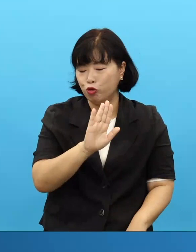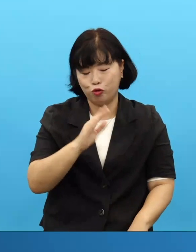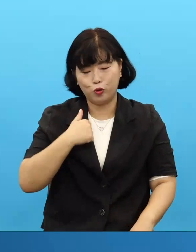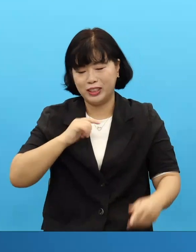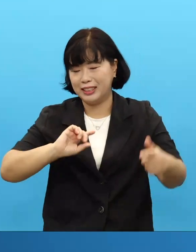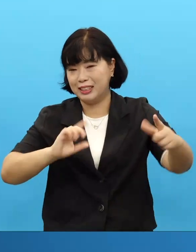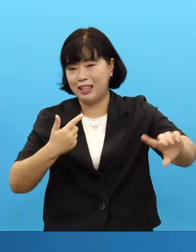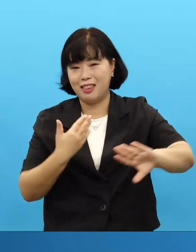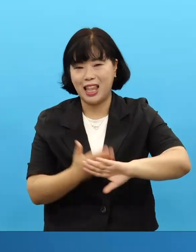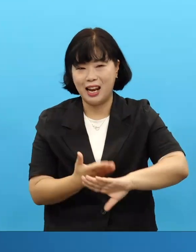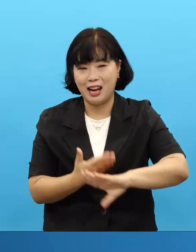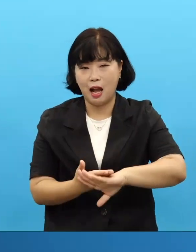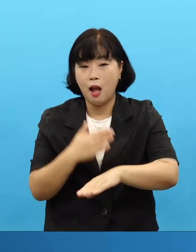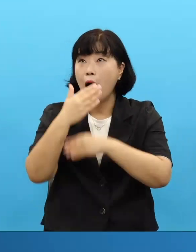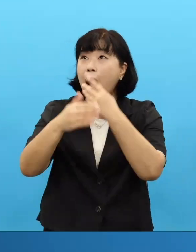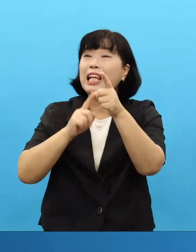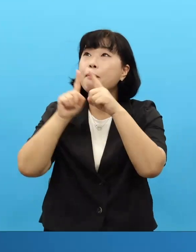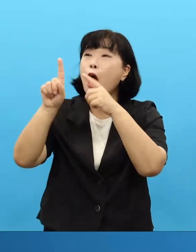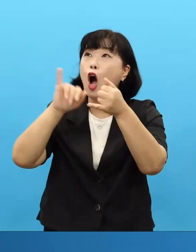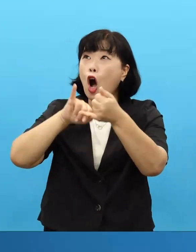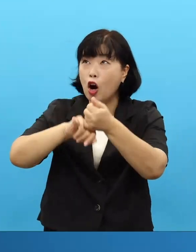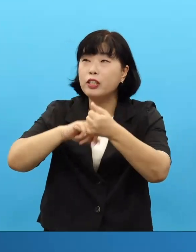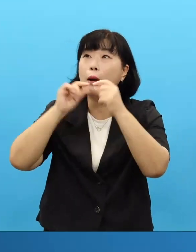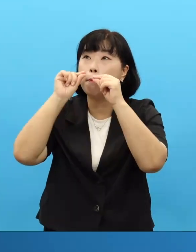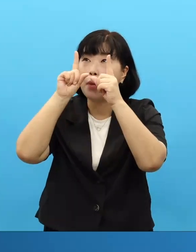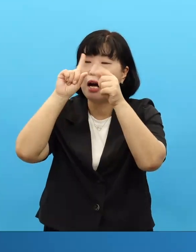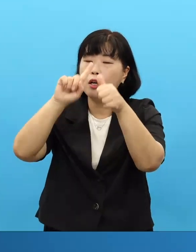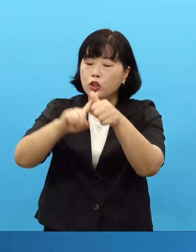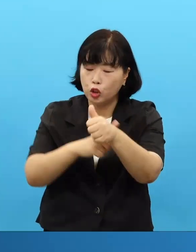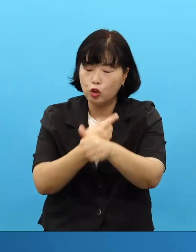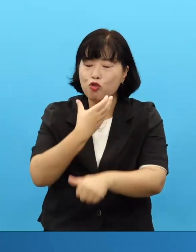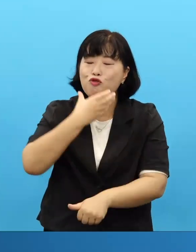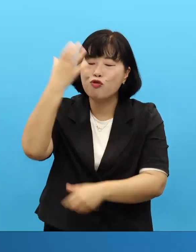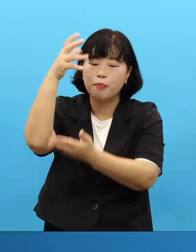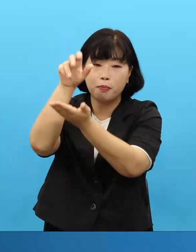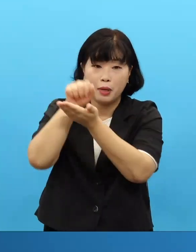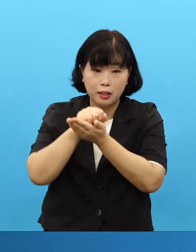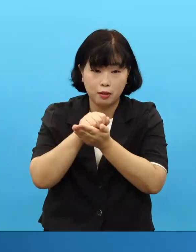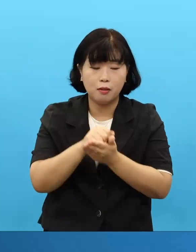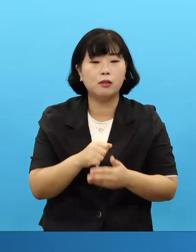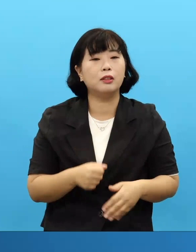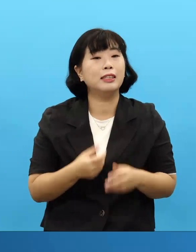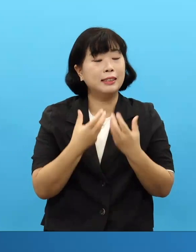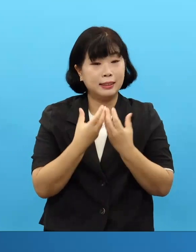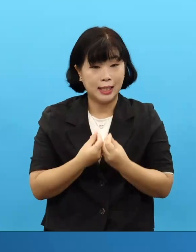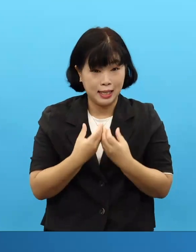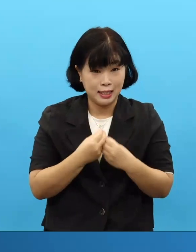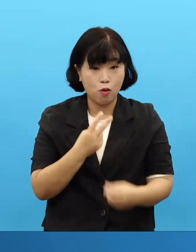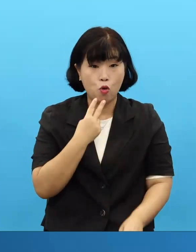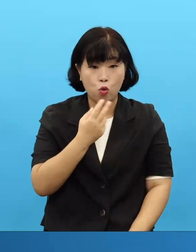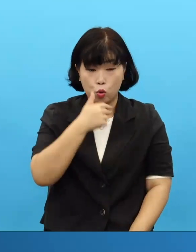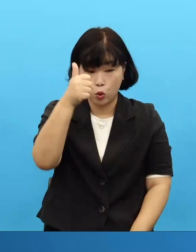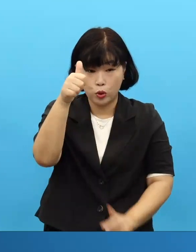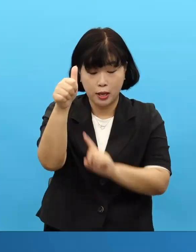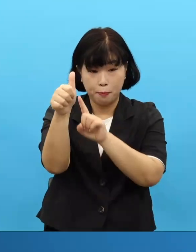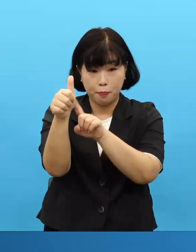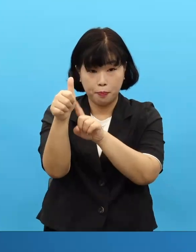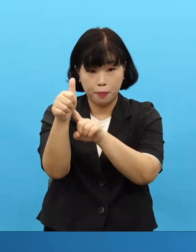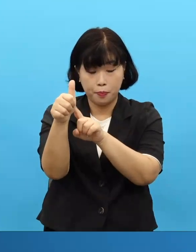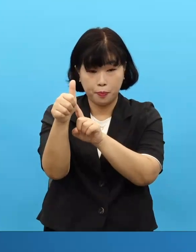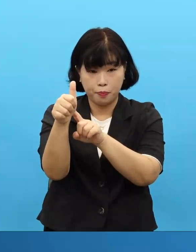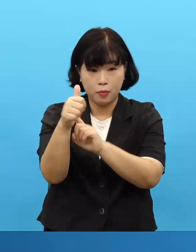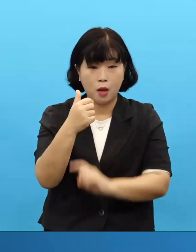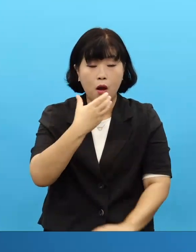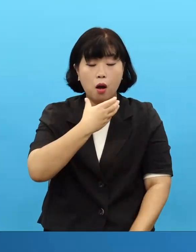ambiguous dream. That's what they refer to as dream. But for us, it's very clear. It's the absolute. 요셉이 covenant. 실제 꿈에도 나올 만큼 확실한